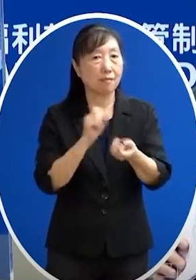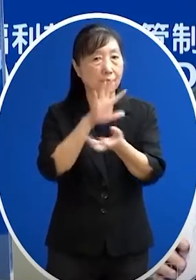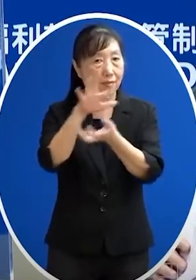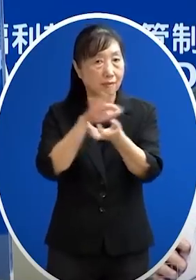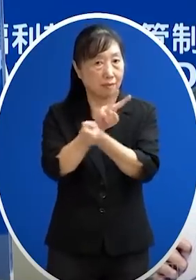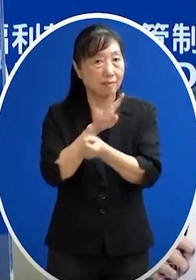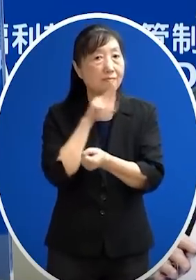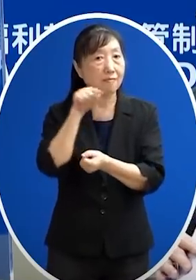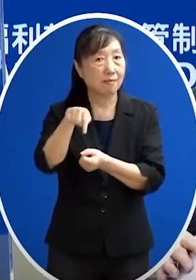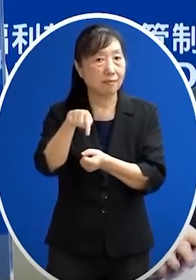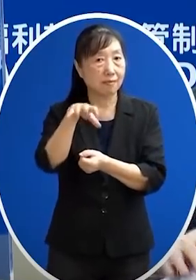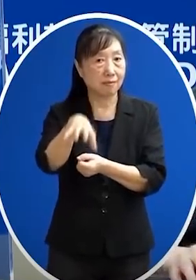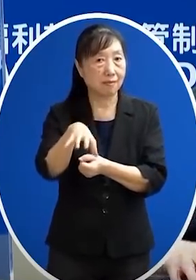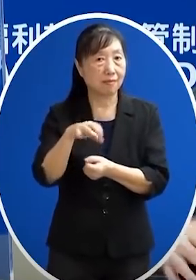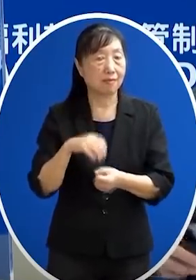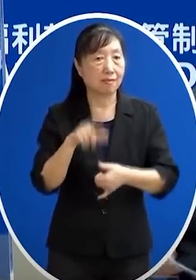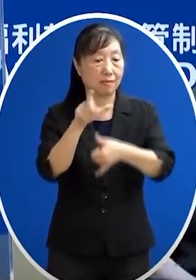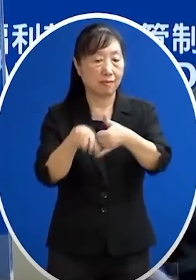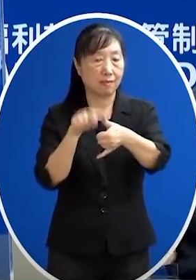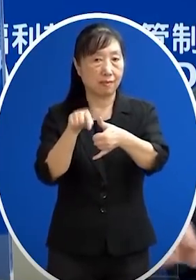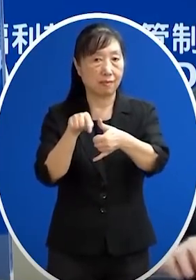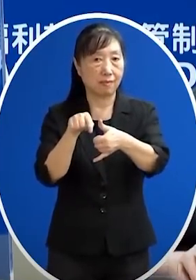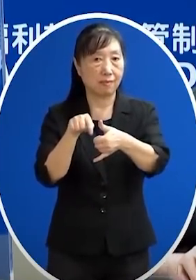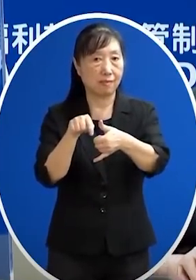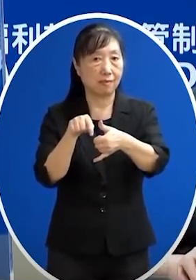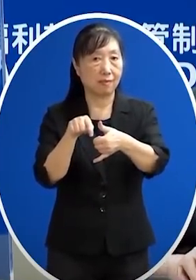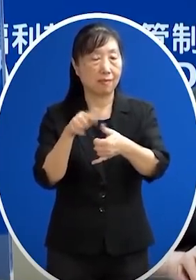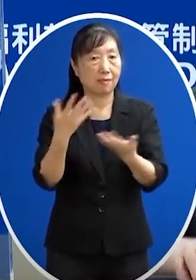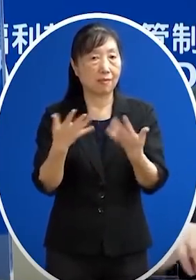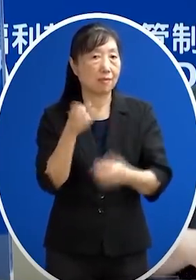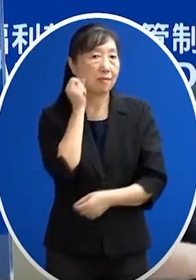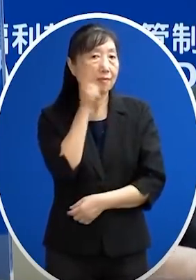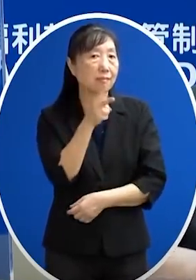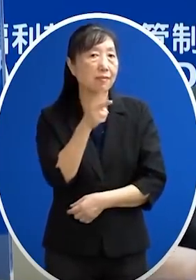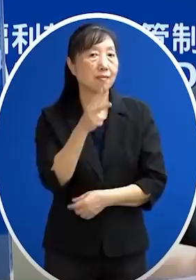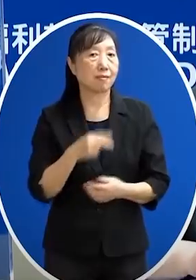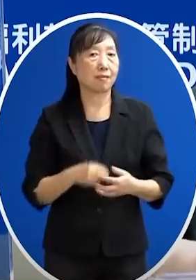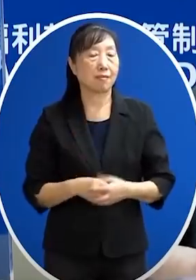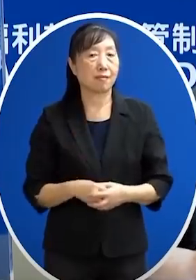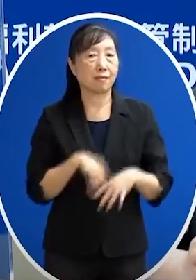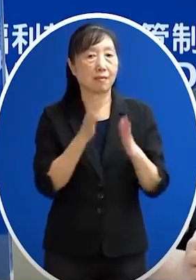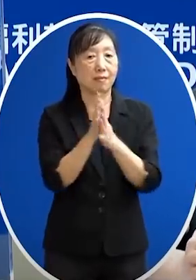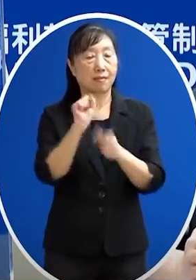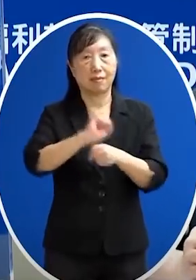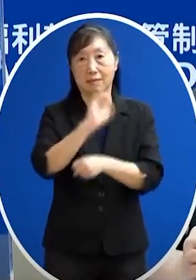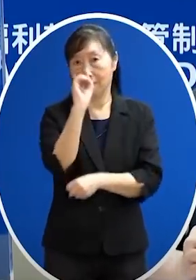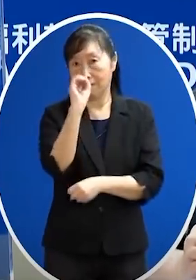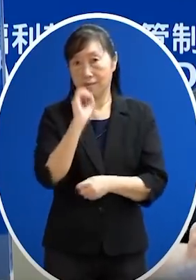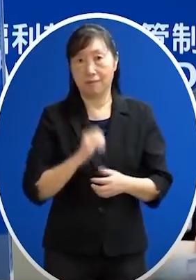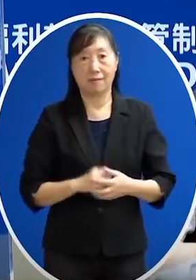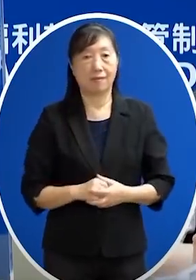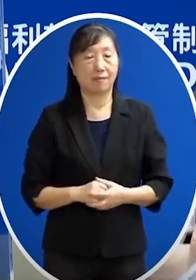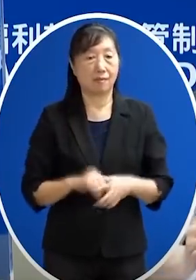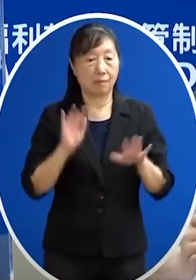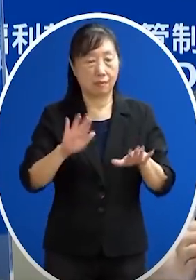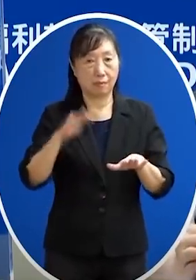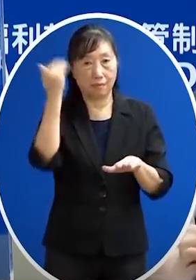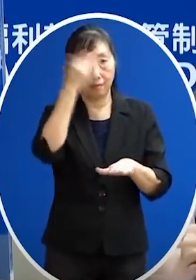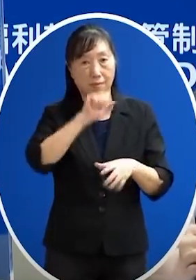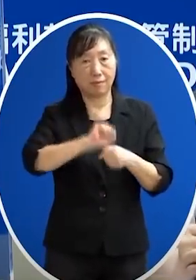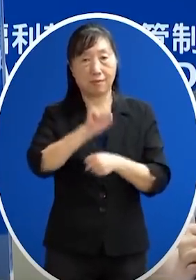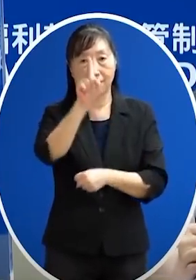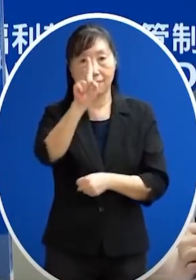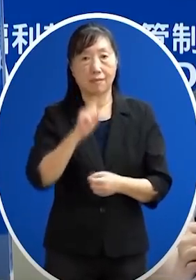县，云林县这案例，那云林县已经有大概两个月左右都没有确诊的案例，那今天多了一